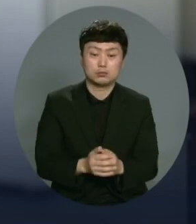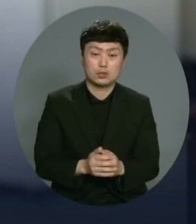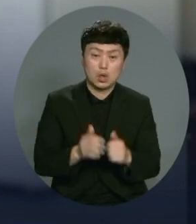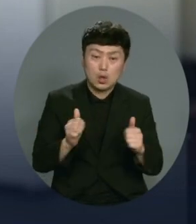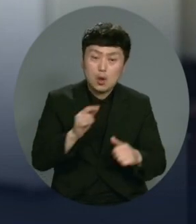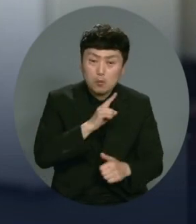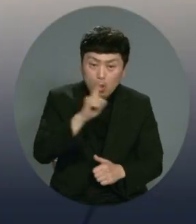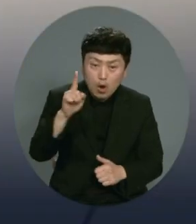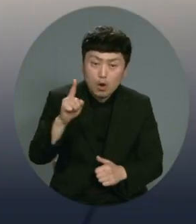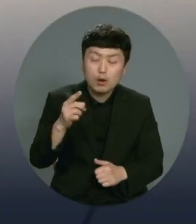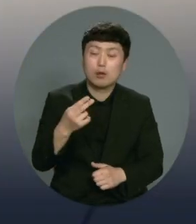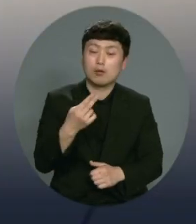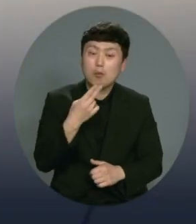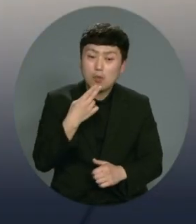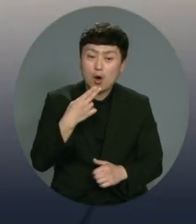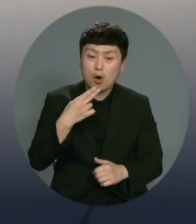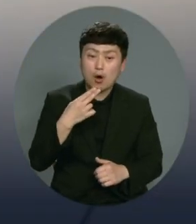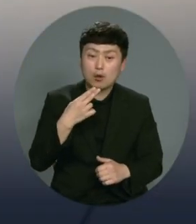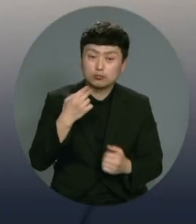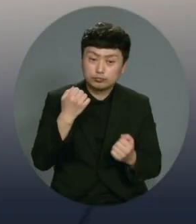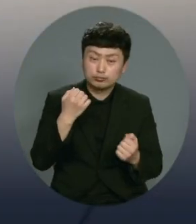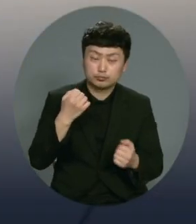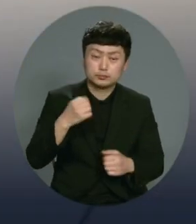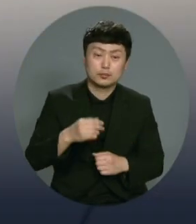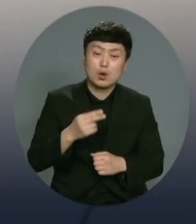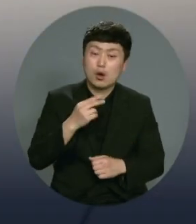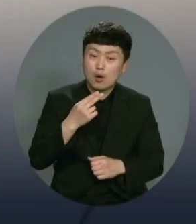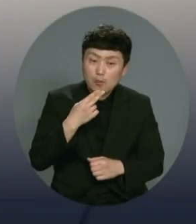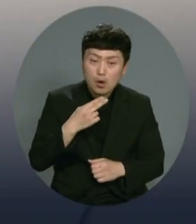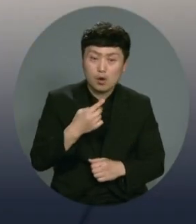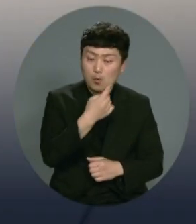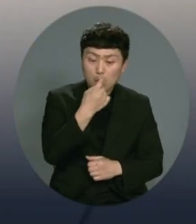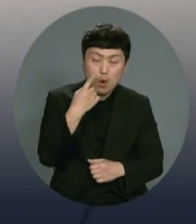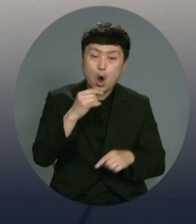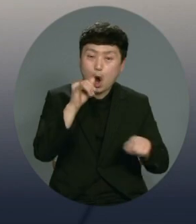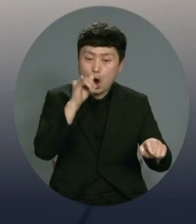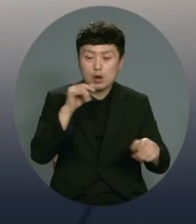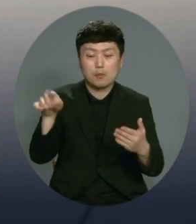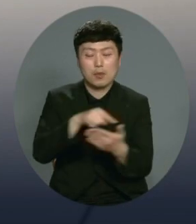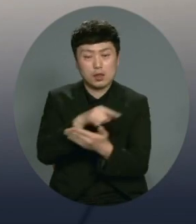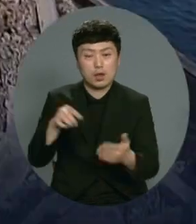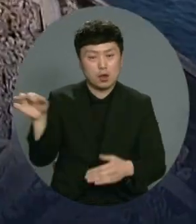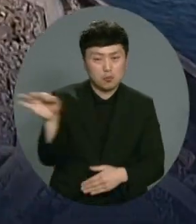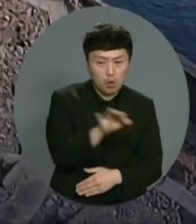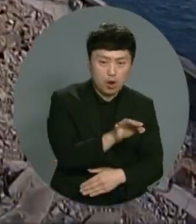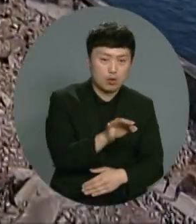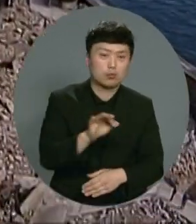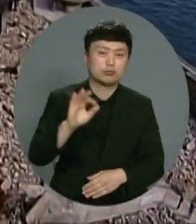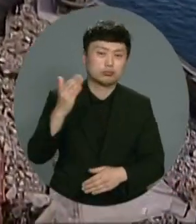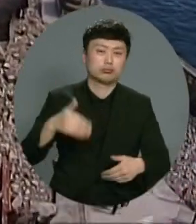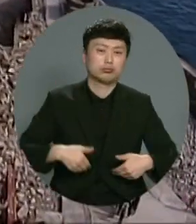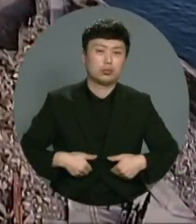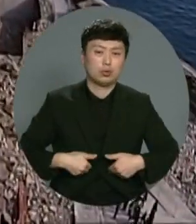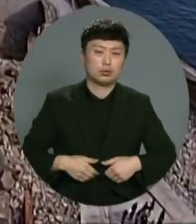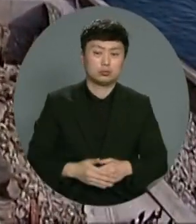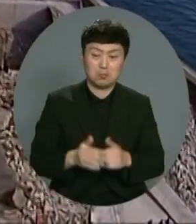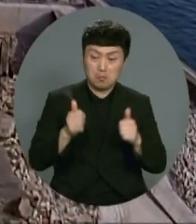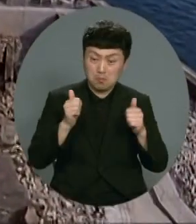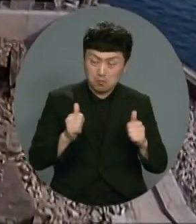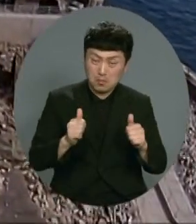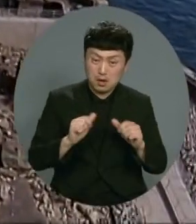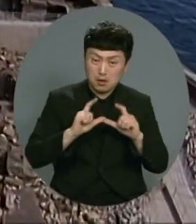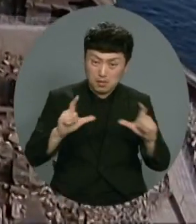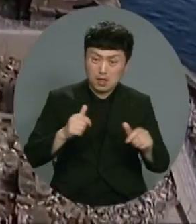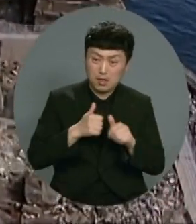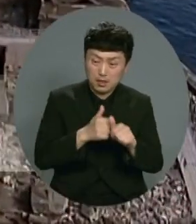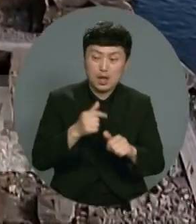해도 증거만 있으면은 배상을 준다든지 이렇게 돼야 되지. 판결에 따라 일본 기업이